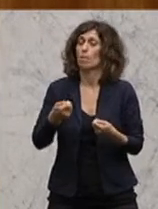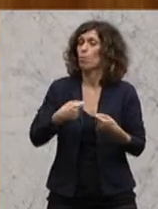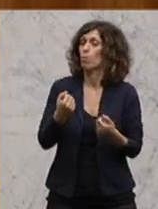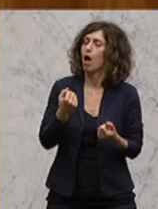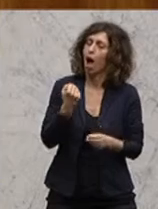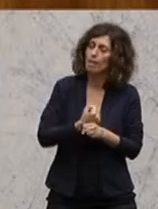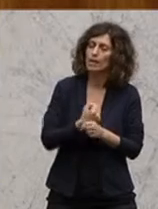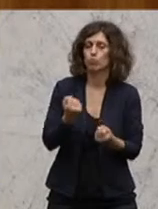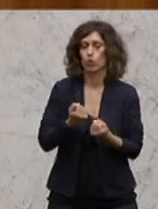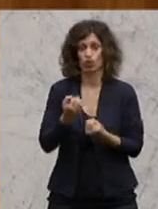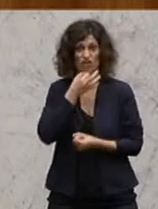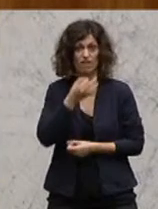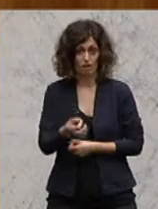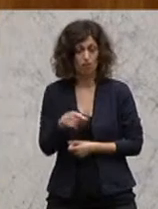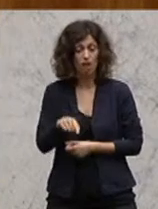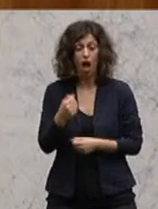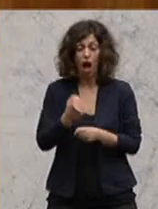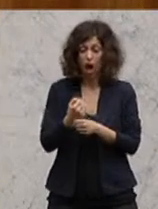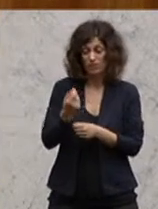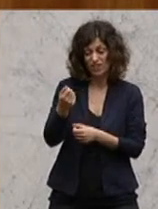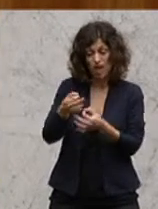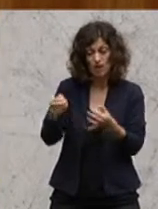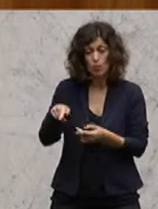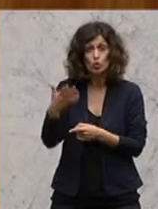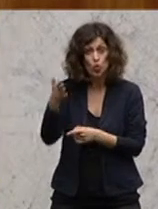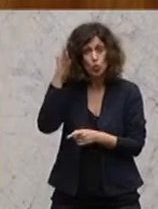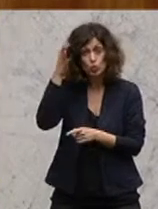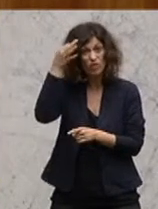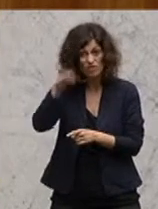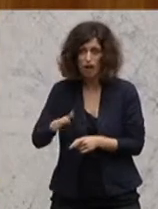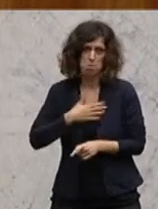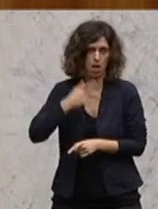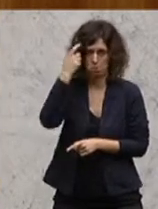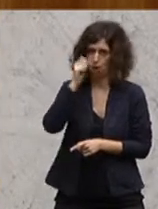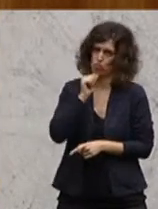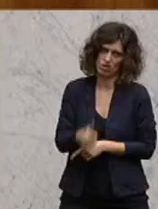halte diesen Finanzrahmen nicht für zukunftsfähig.